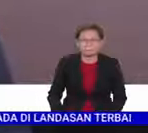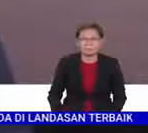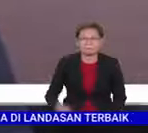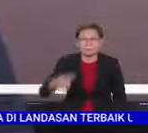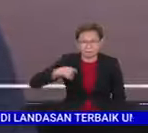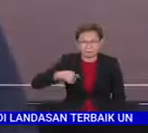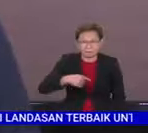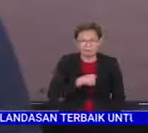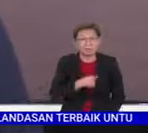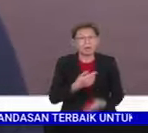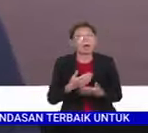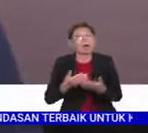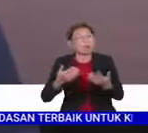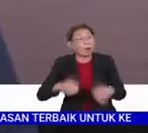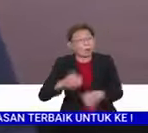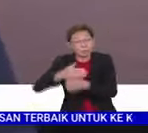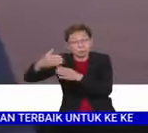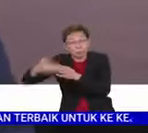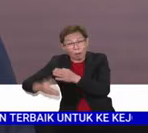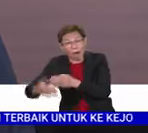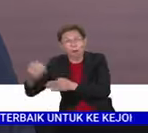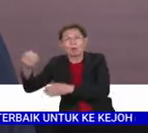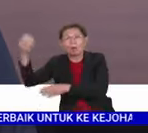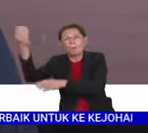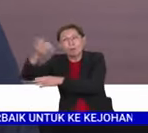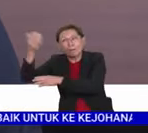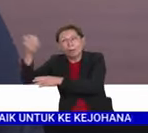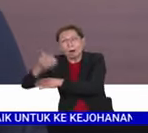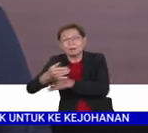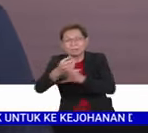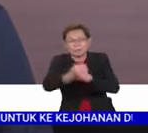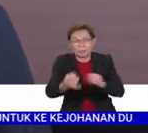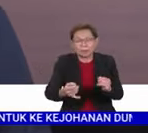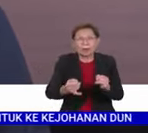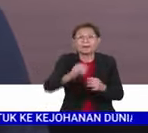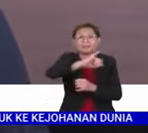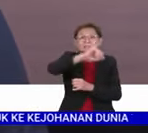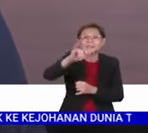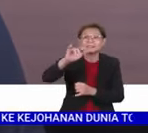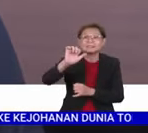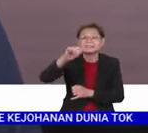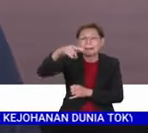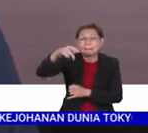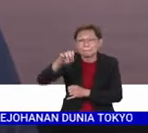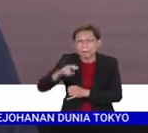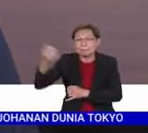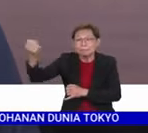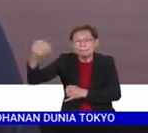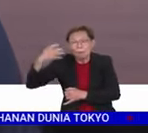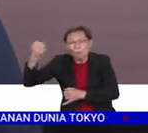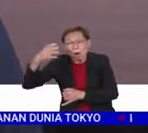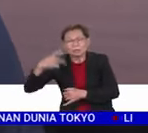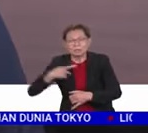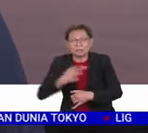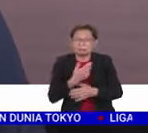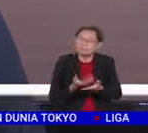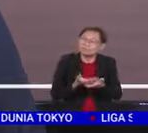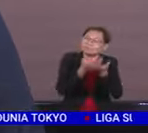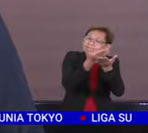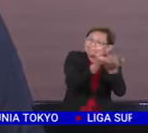Kita baru saja selesai diberikan taklimat oleh Jabatan Penerangan di mana kita mengesyorkan